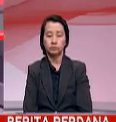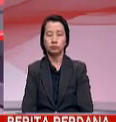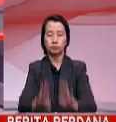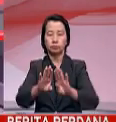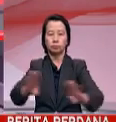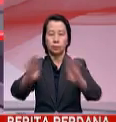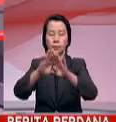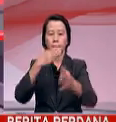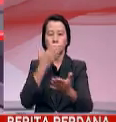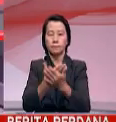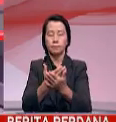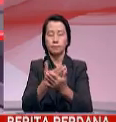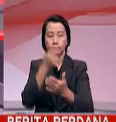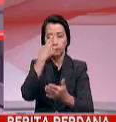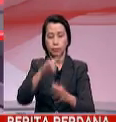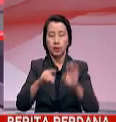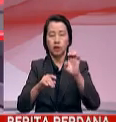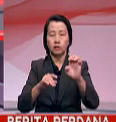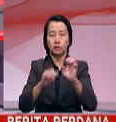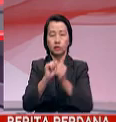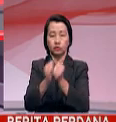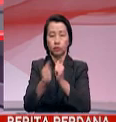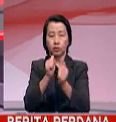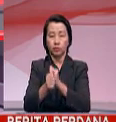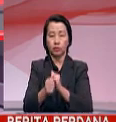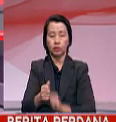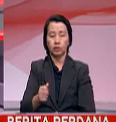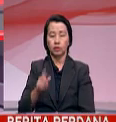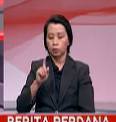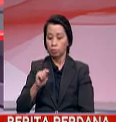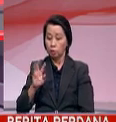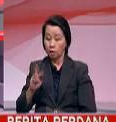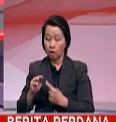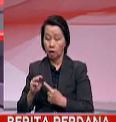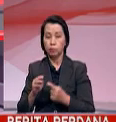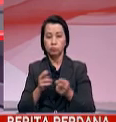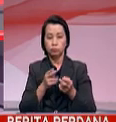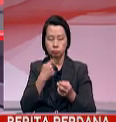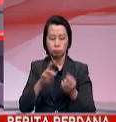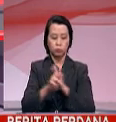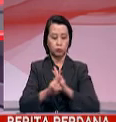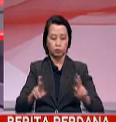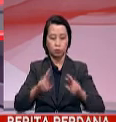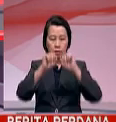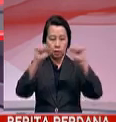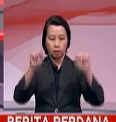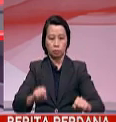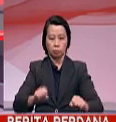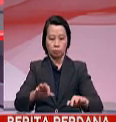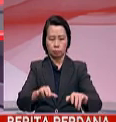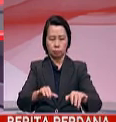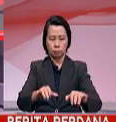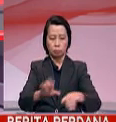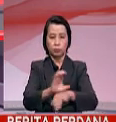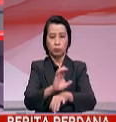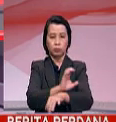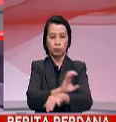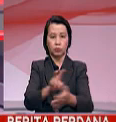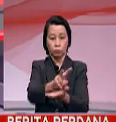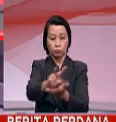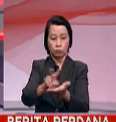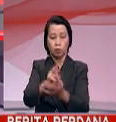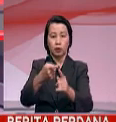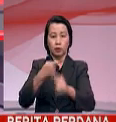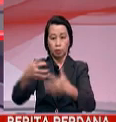Berita baik buat penggiat e-sports. Telekom Malaysia TM sedang berusaha menyediakan sistem pelayan komputer permainan video